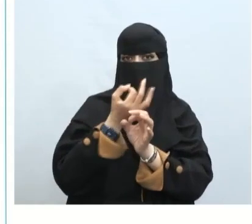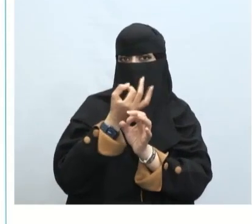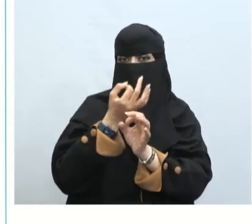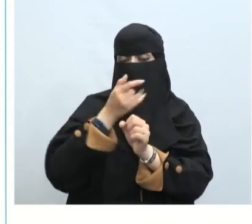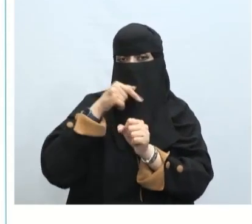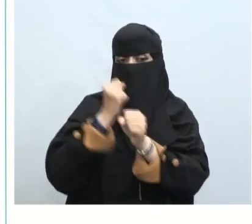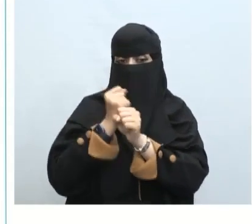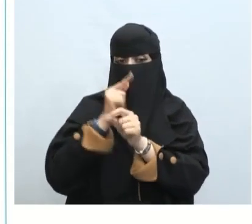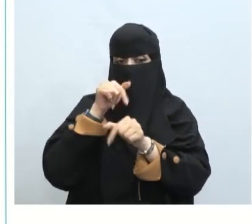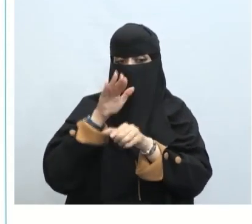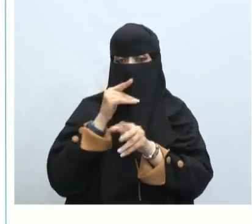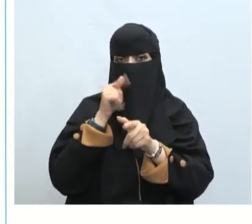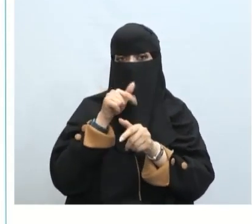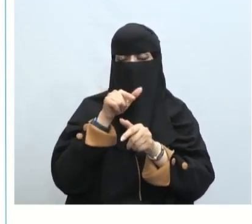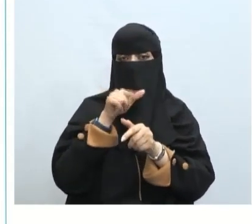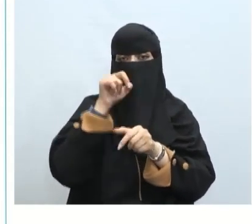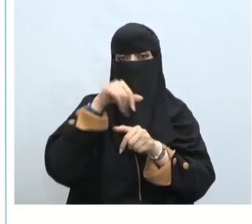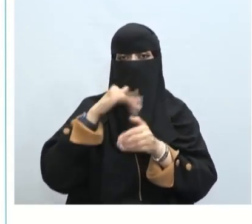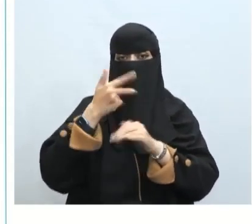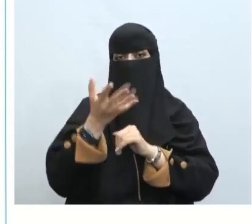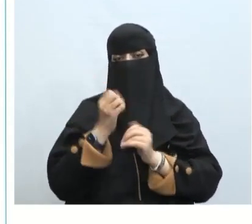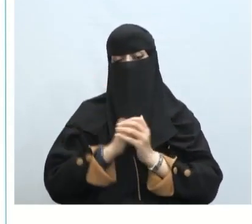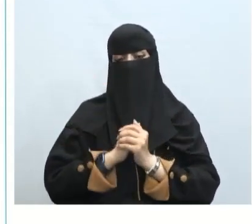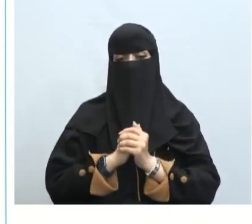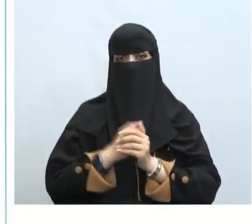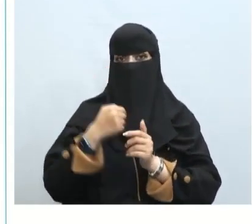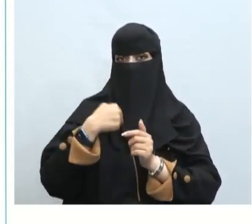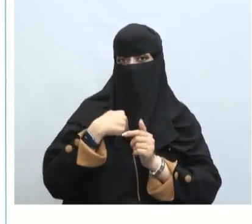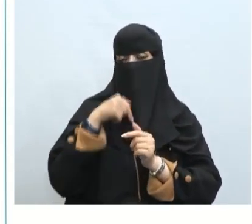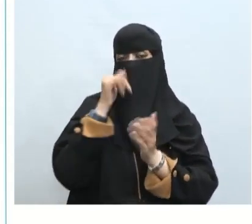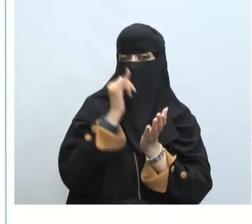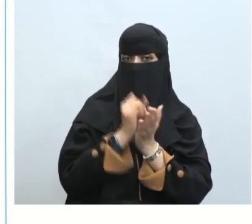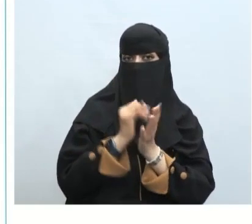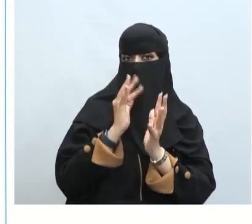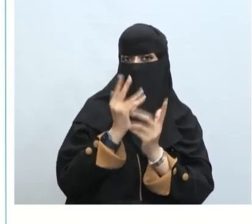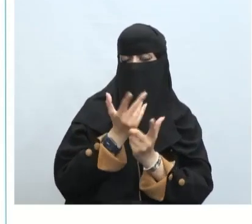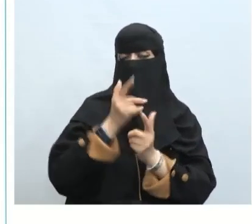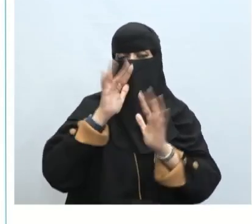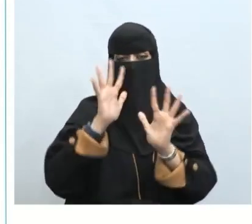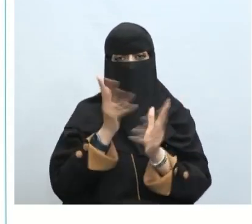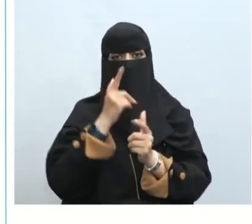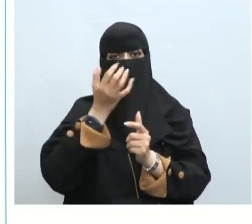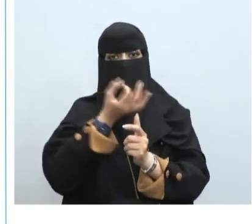اقواله وافعاله وما ينتج عن هذه الاقوال والافعال